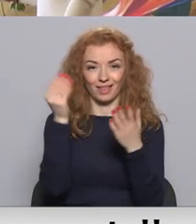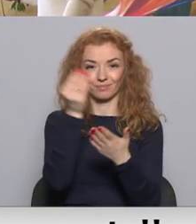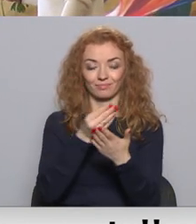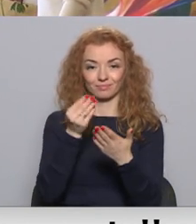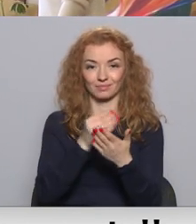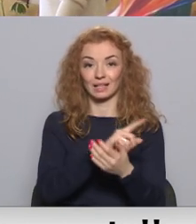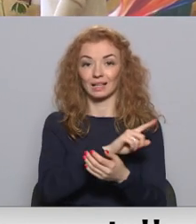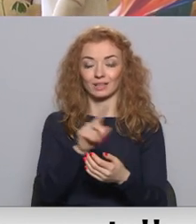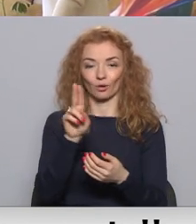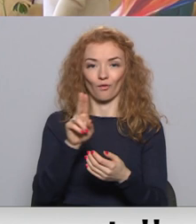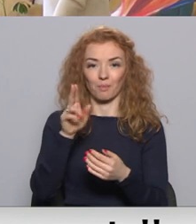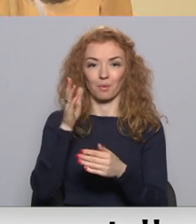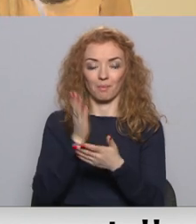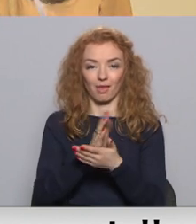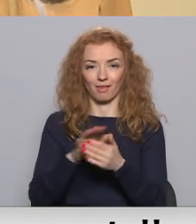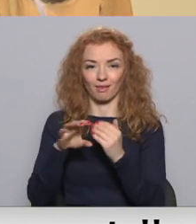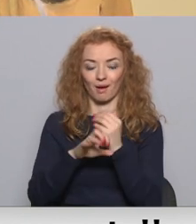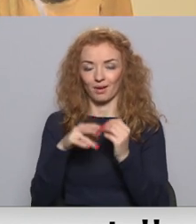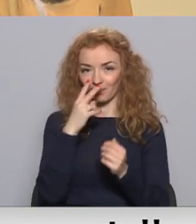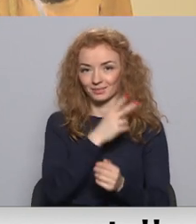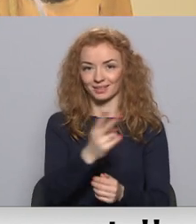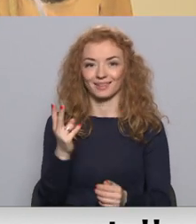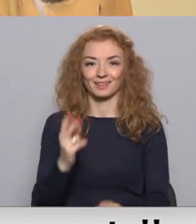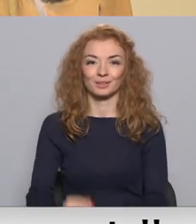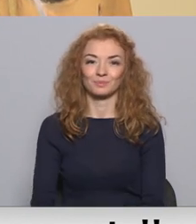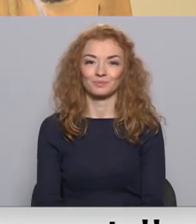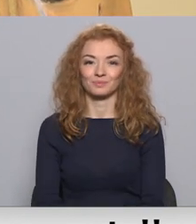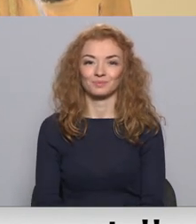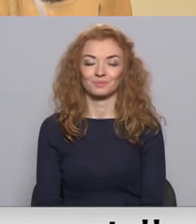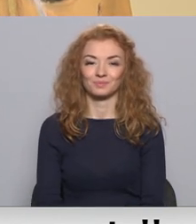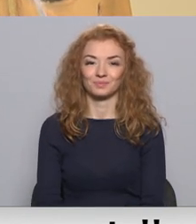valdīs līdz novembra beigām. Sandra Leitāne, Andris Pāns, RTV.